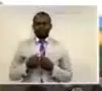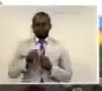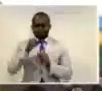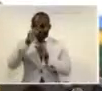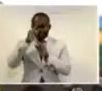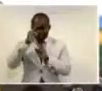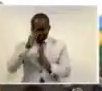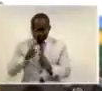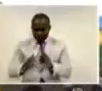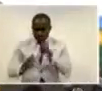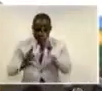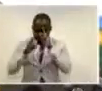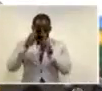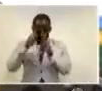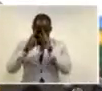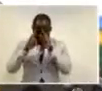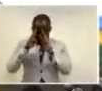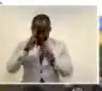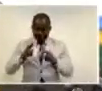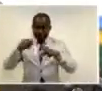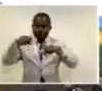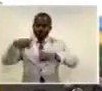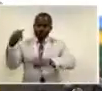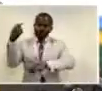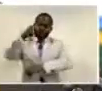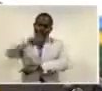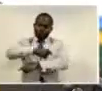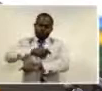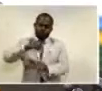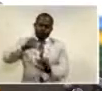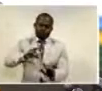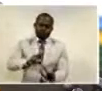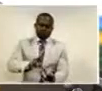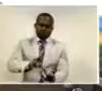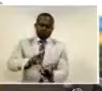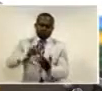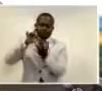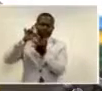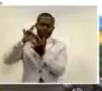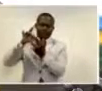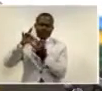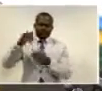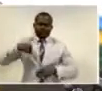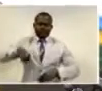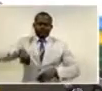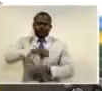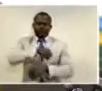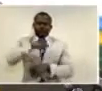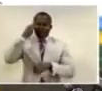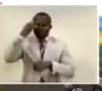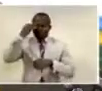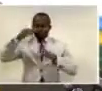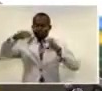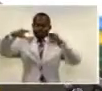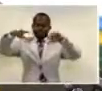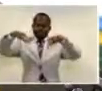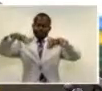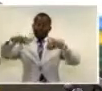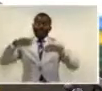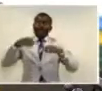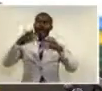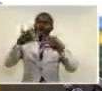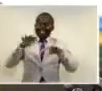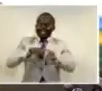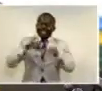Nyakubahwa Perezida wa Repubulika, uyu ni umunsi udasanzwe kuri twe kuko n'imvura itari iherutse